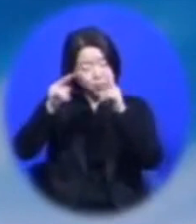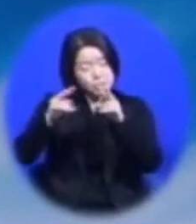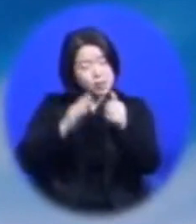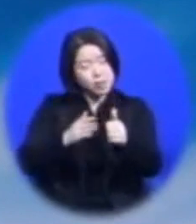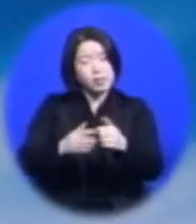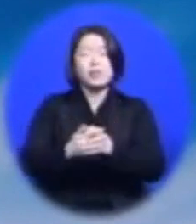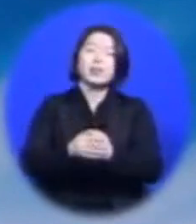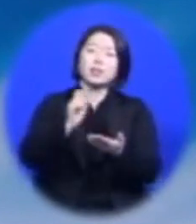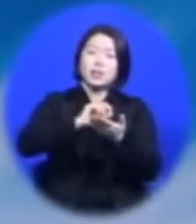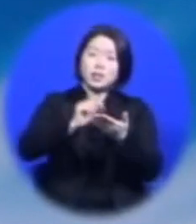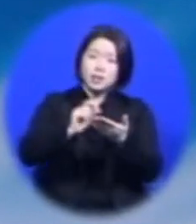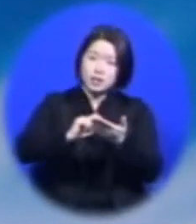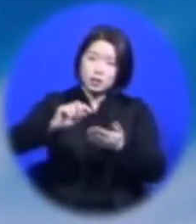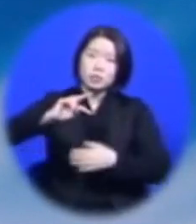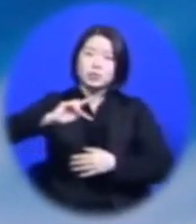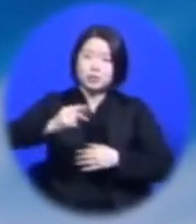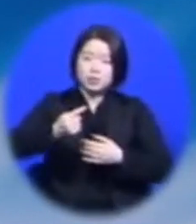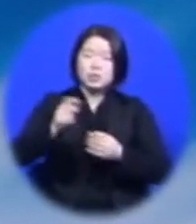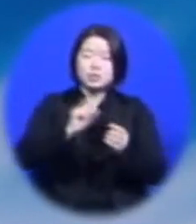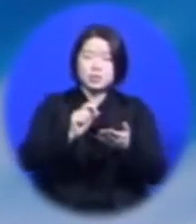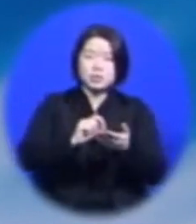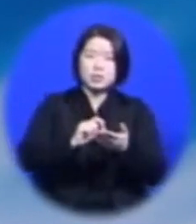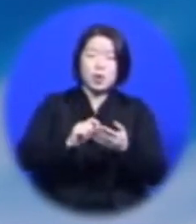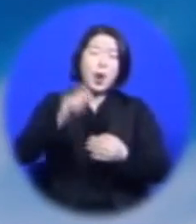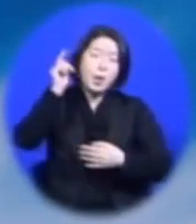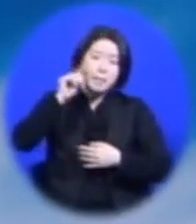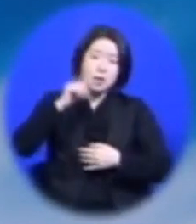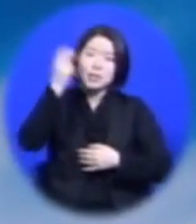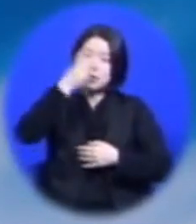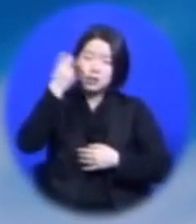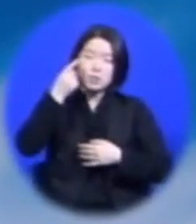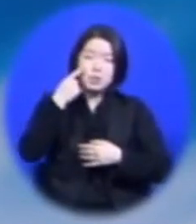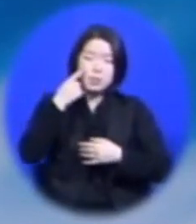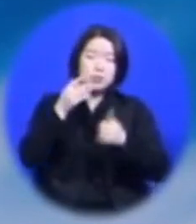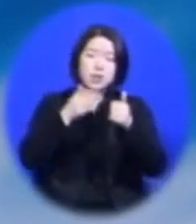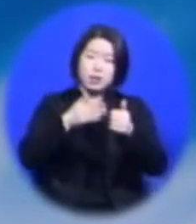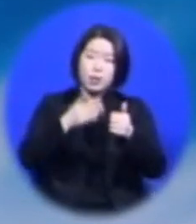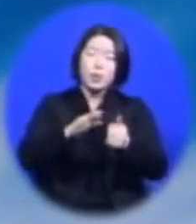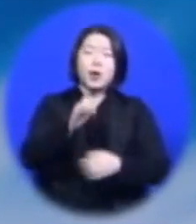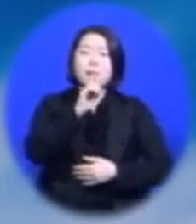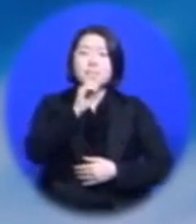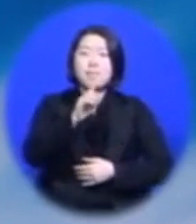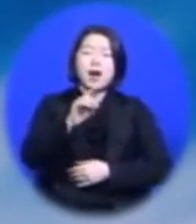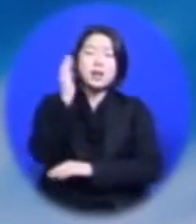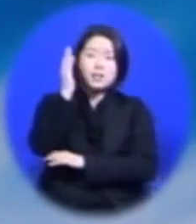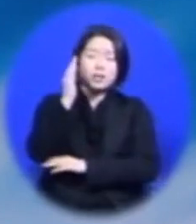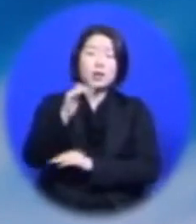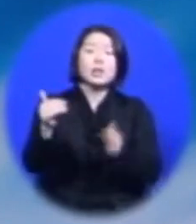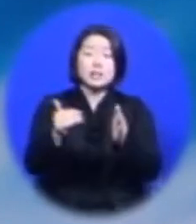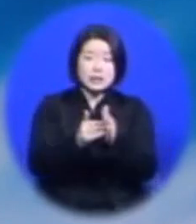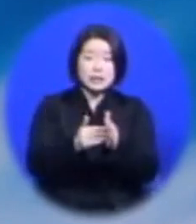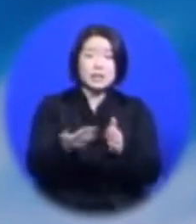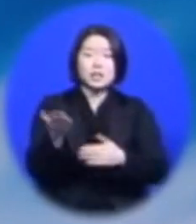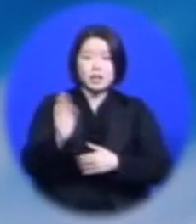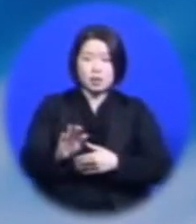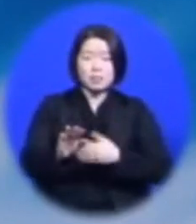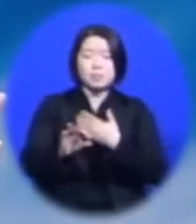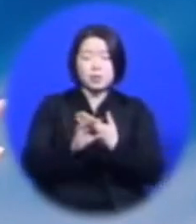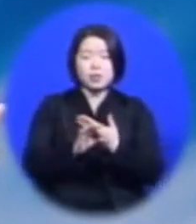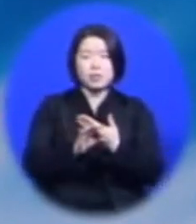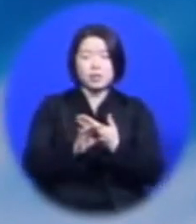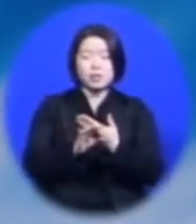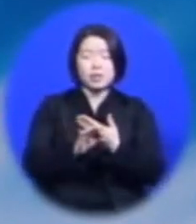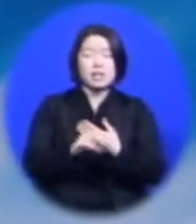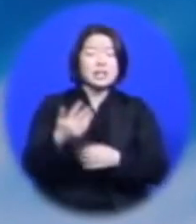여러분 일기라도 써서 매일매일 점검해 보세요. 이렇게 설교만 하고 말았다면 지난 4년